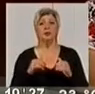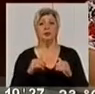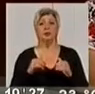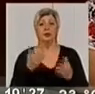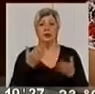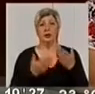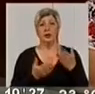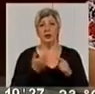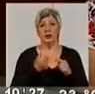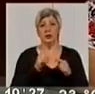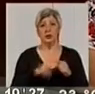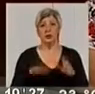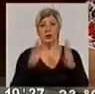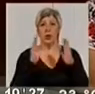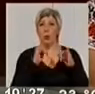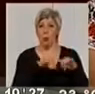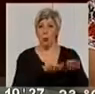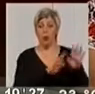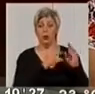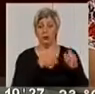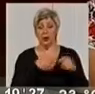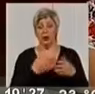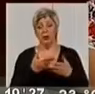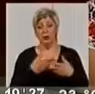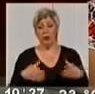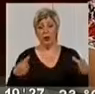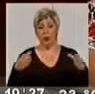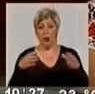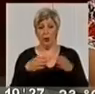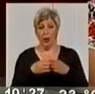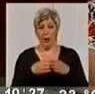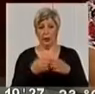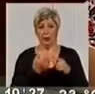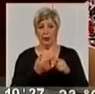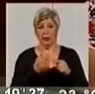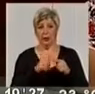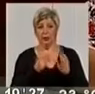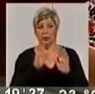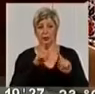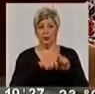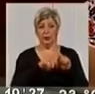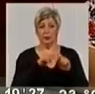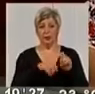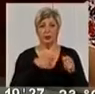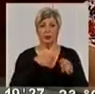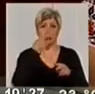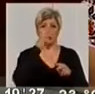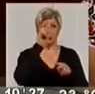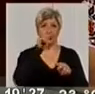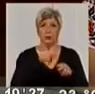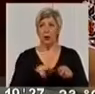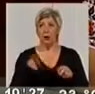то ми командою, яка сьогодні відповідає, виїжджаємо і дивимося. Тому що те, що ми побачимо, ми